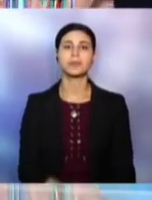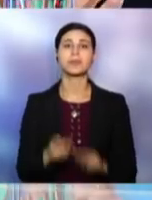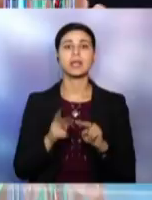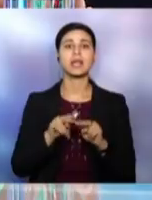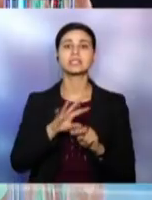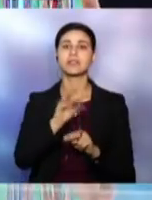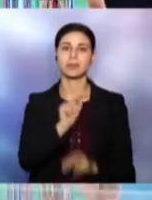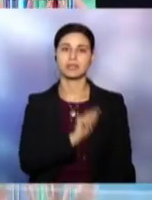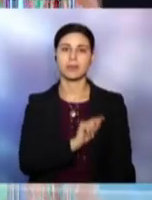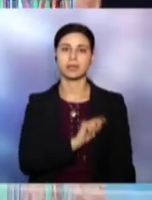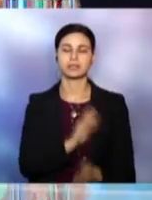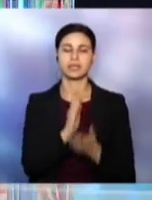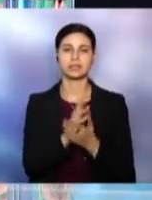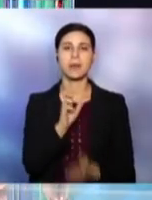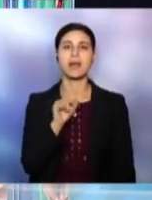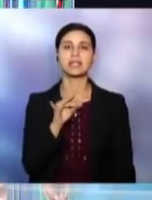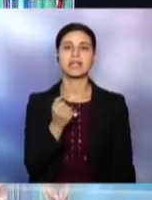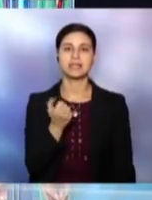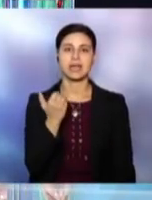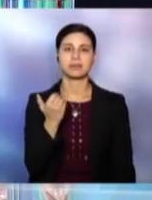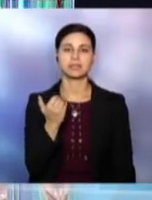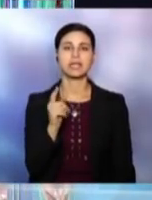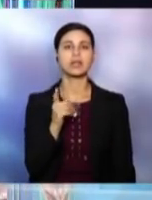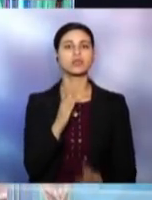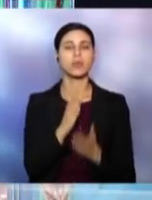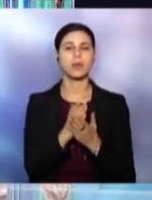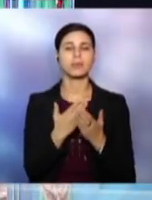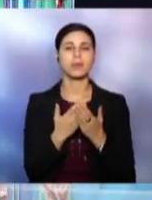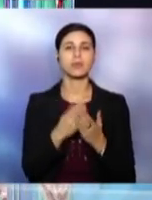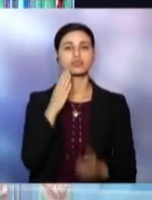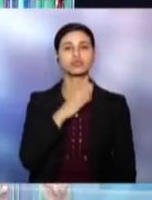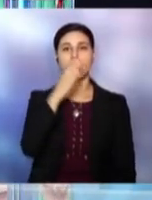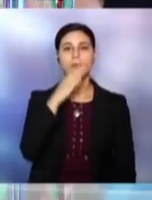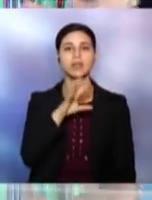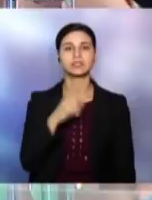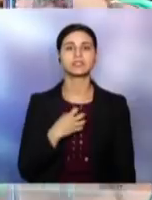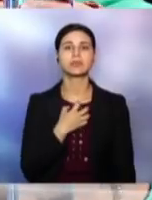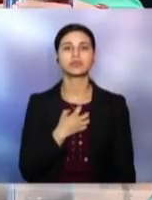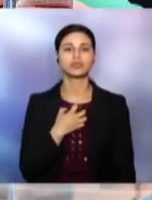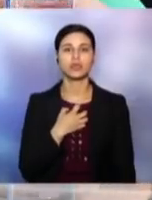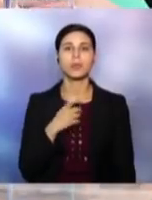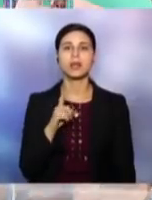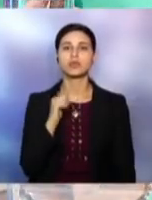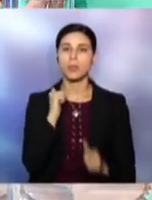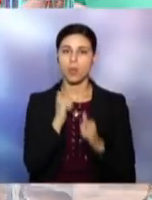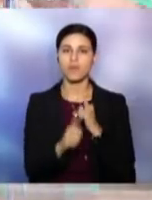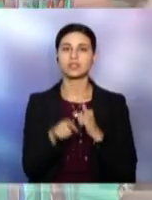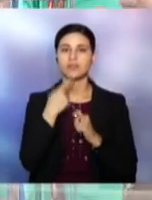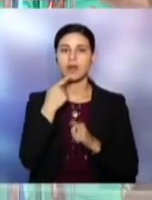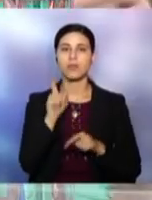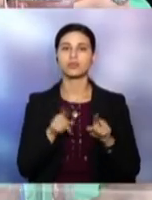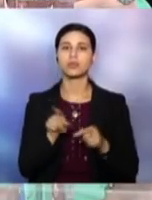არის დამახასიათებელი აი ბაქტერიული ფარინგიტისთვის. ახლა რატომ არის მშობლისთვის მნიშვნელოვანი და რატომ ყოველთვის ვამბობთ ხოლმე ჩვენ